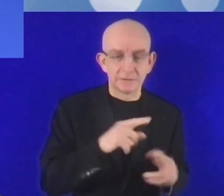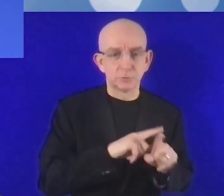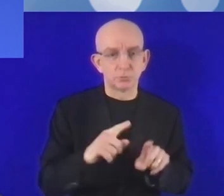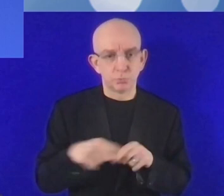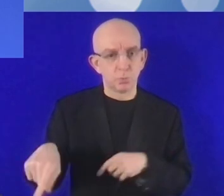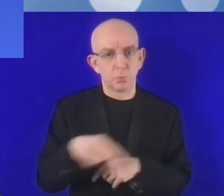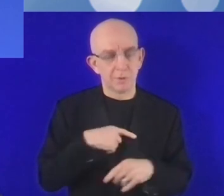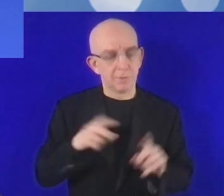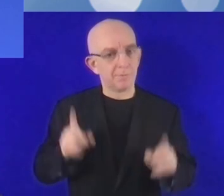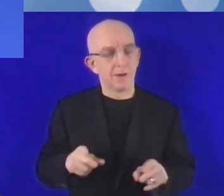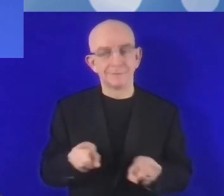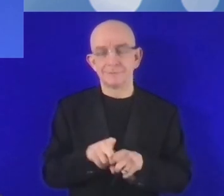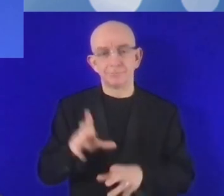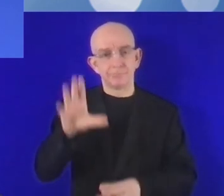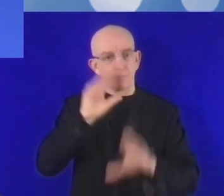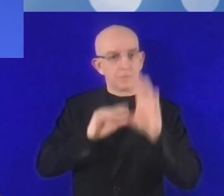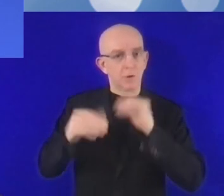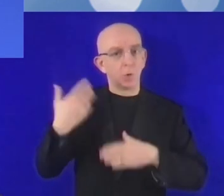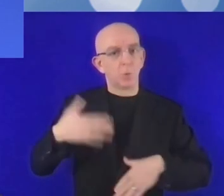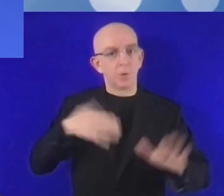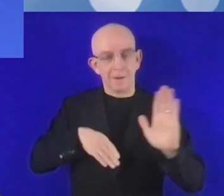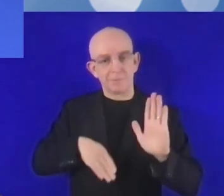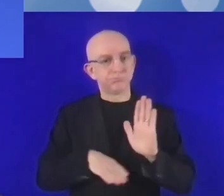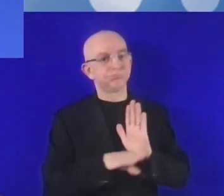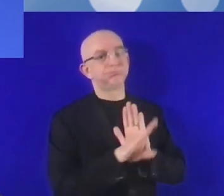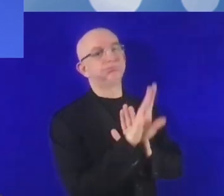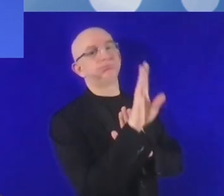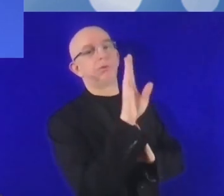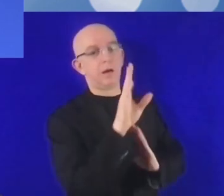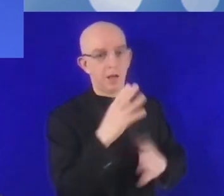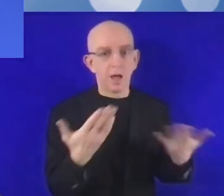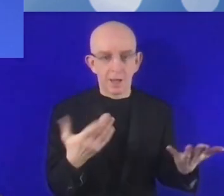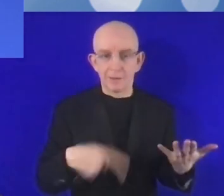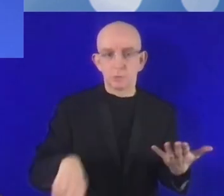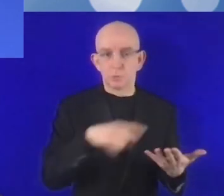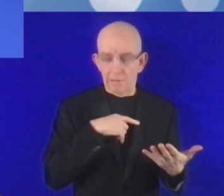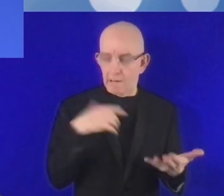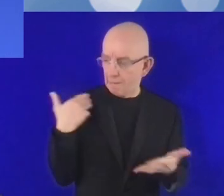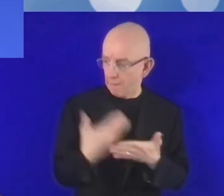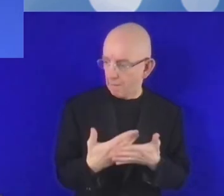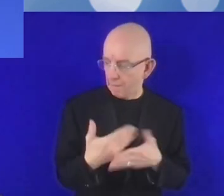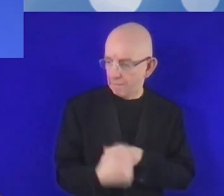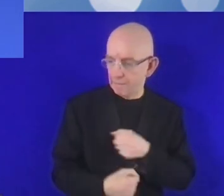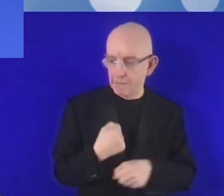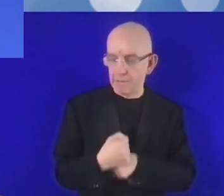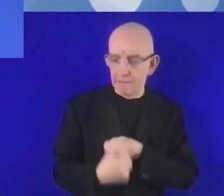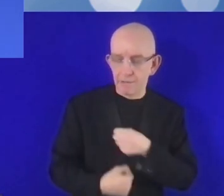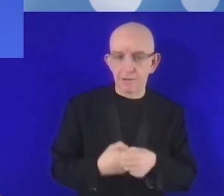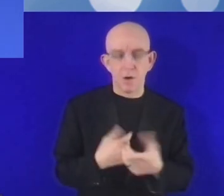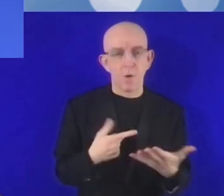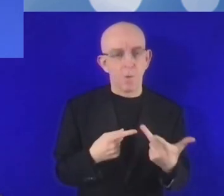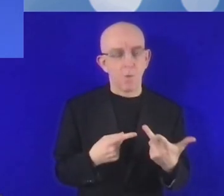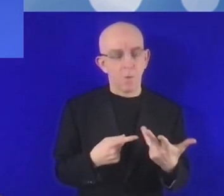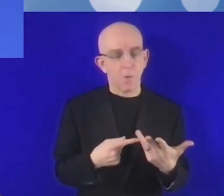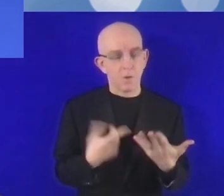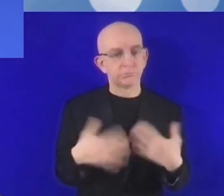我们的责任，我们的在 更加多的使用当中，我们